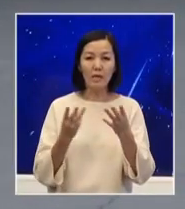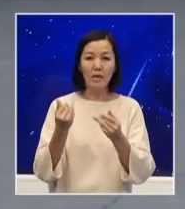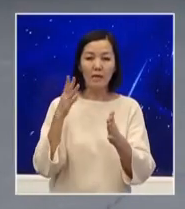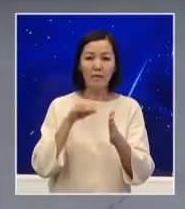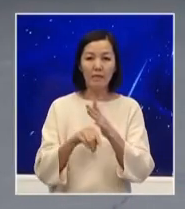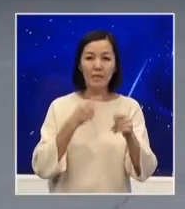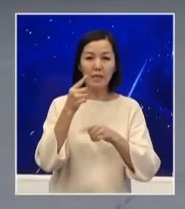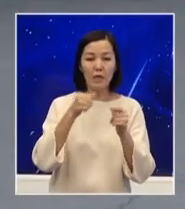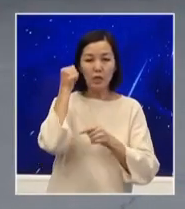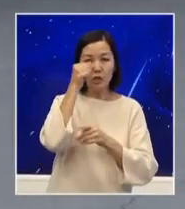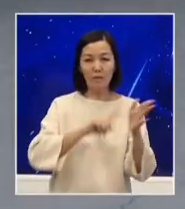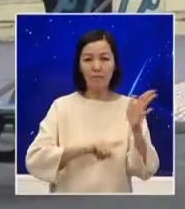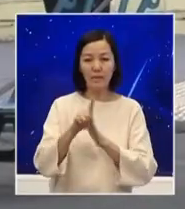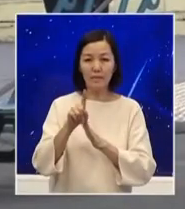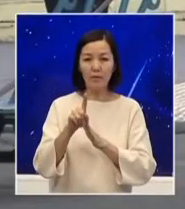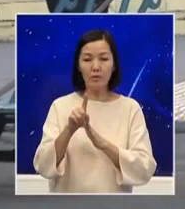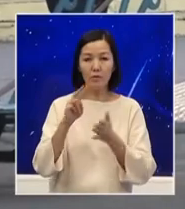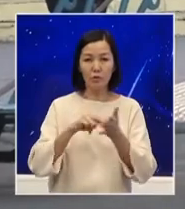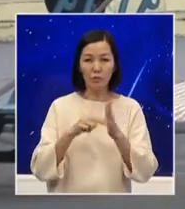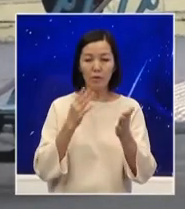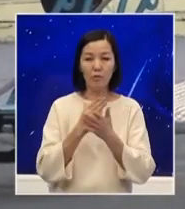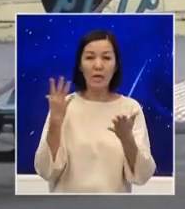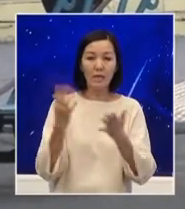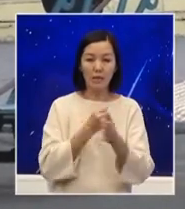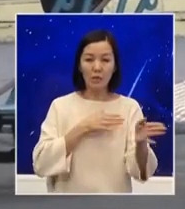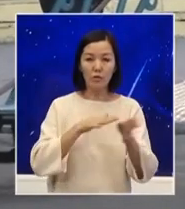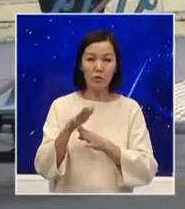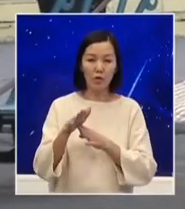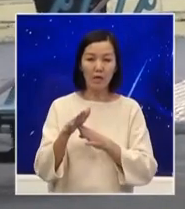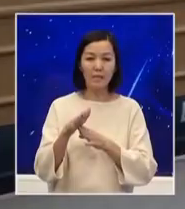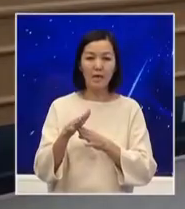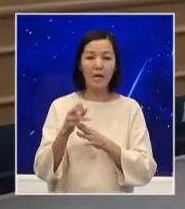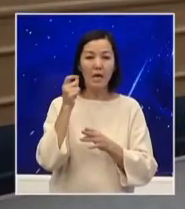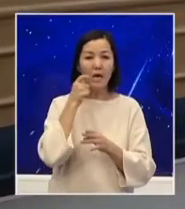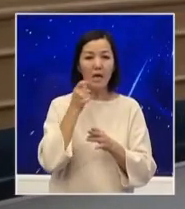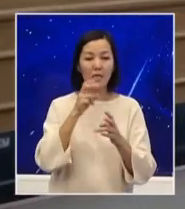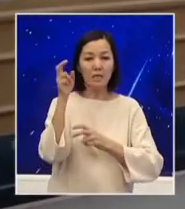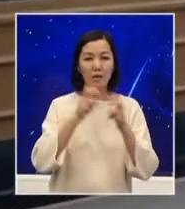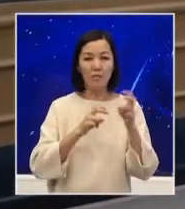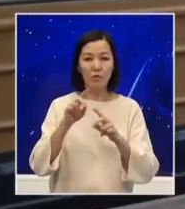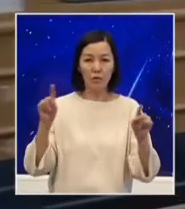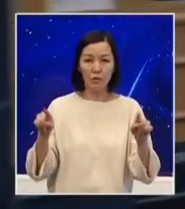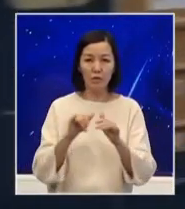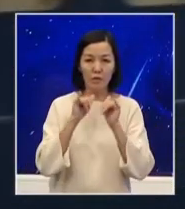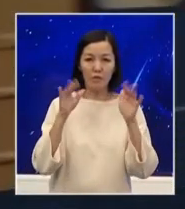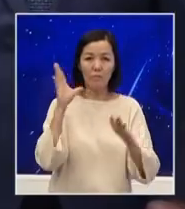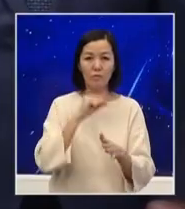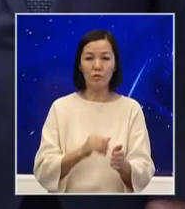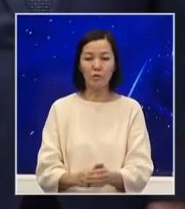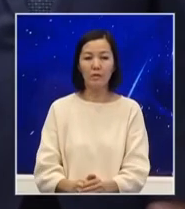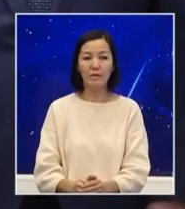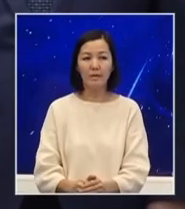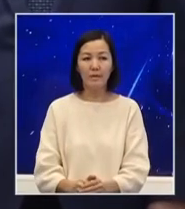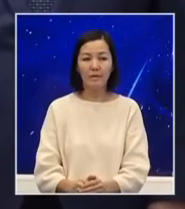келер жылдан бастасақ деп білек сыбанып отыр. Сәтті жүзеге асса, аудандағы қант зауытының тірлігі тіптен жанданбақ.